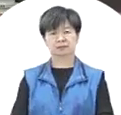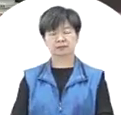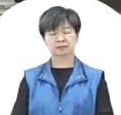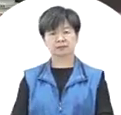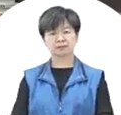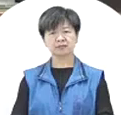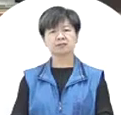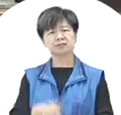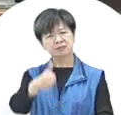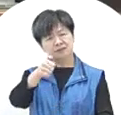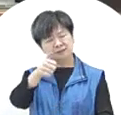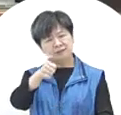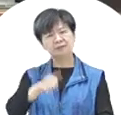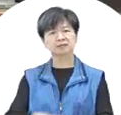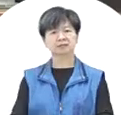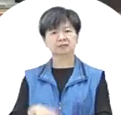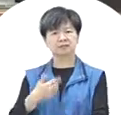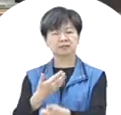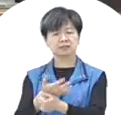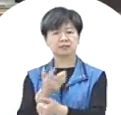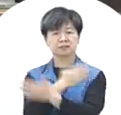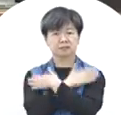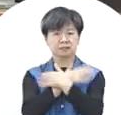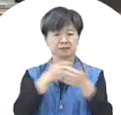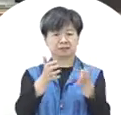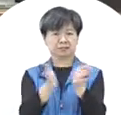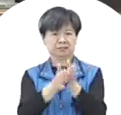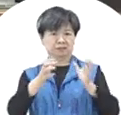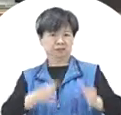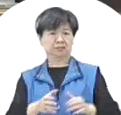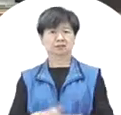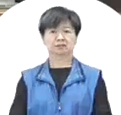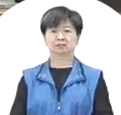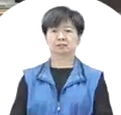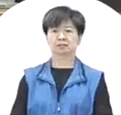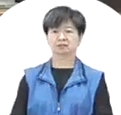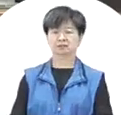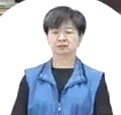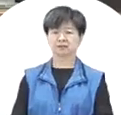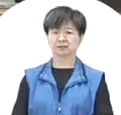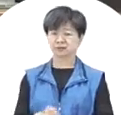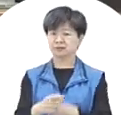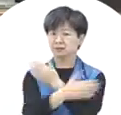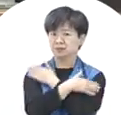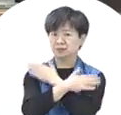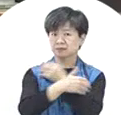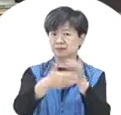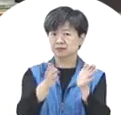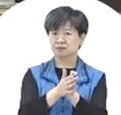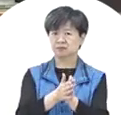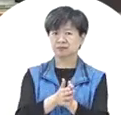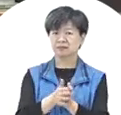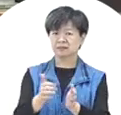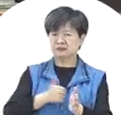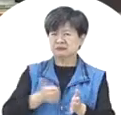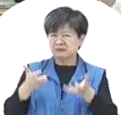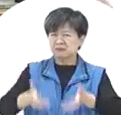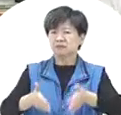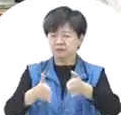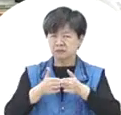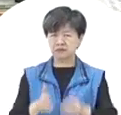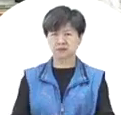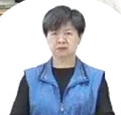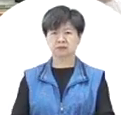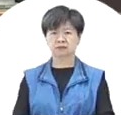谢，因为让他们有幼儿部，是不是？这个幼儿部对他们来讲是有多么重要，延